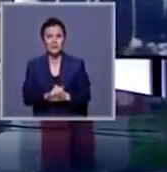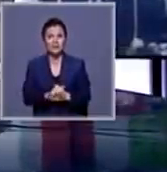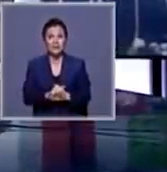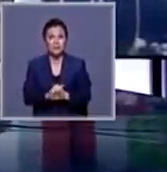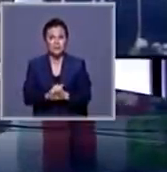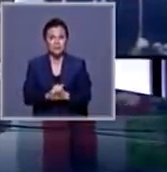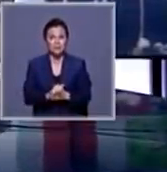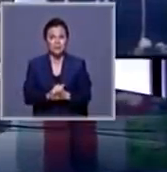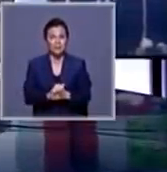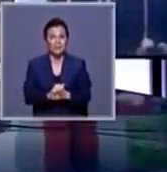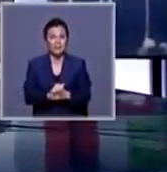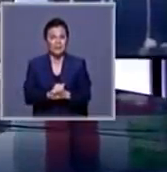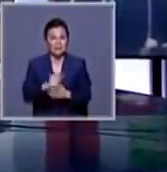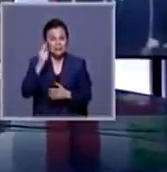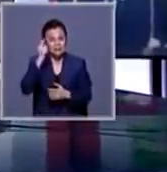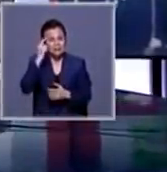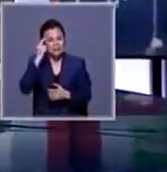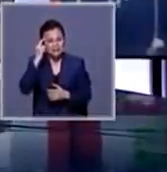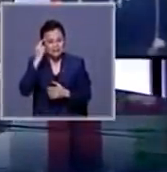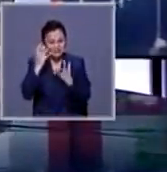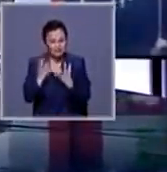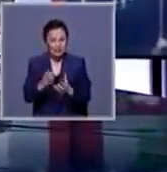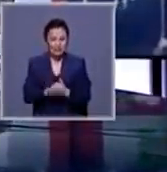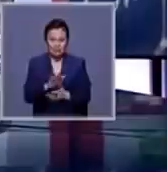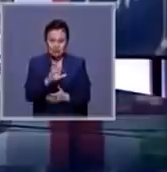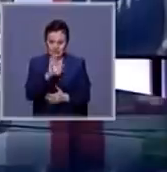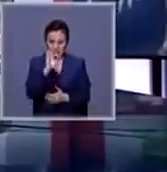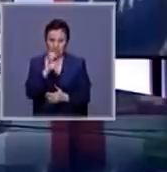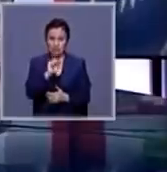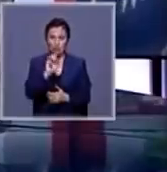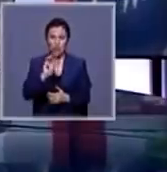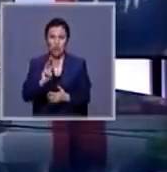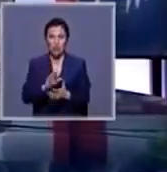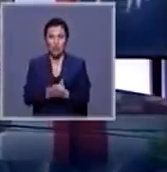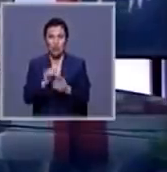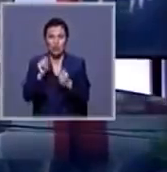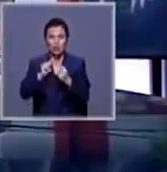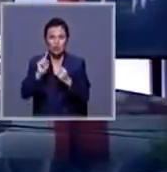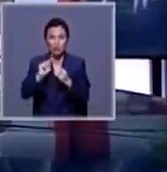นะฮะแล้วต้องคิดหนักด้วยในการเลือกสว.ก็คือว่าคสช.แล้วก็